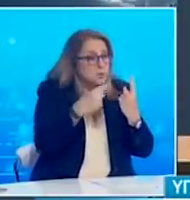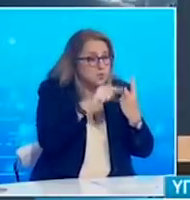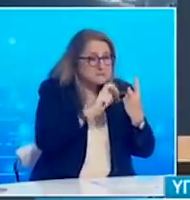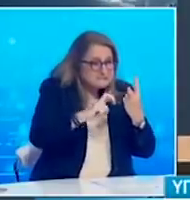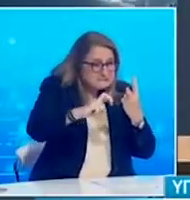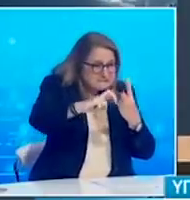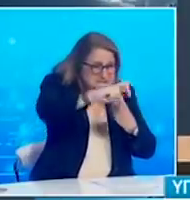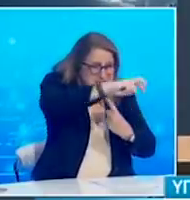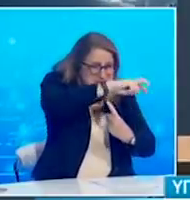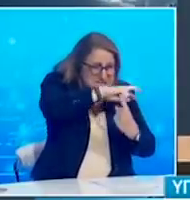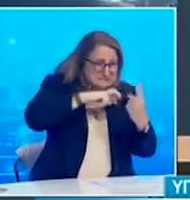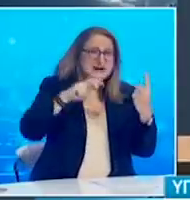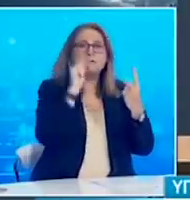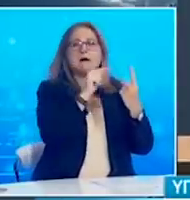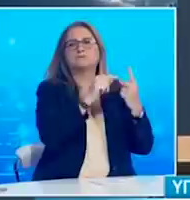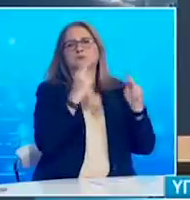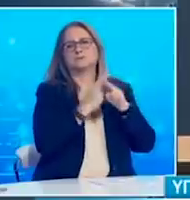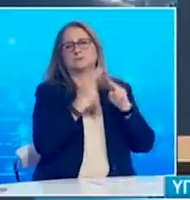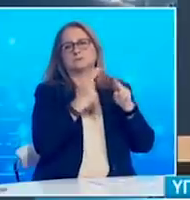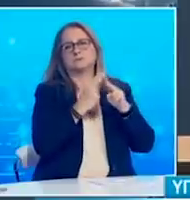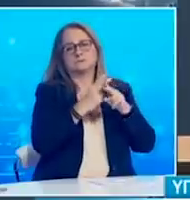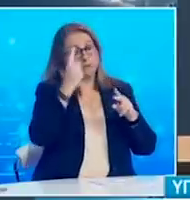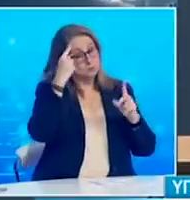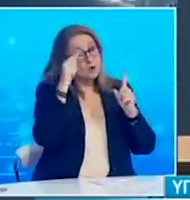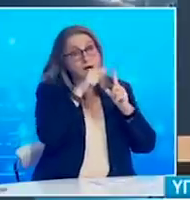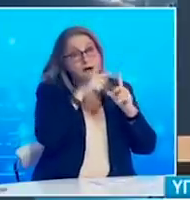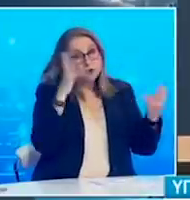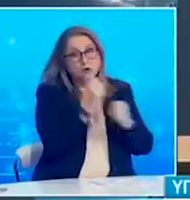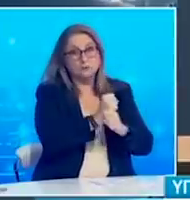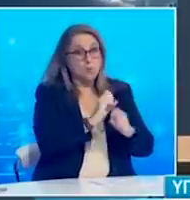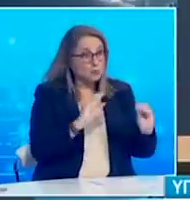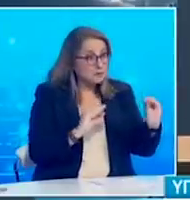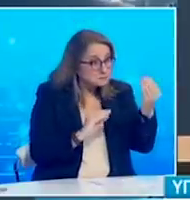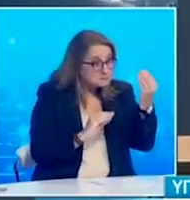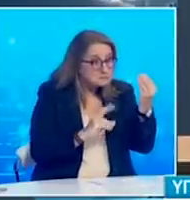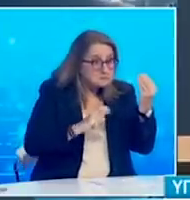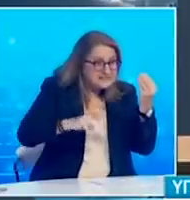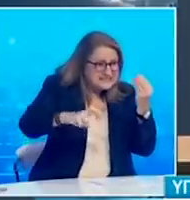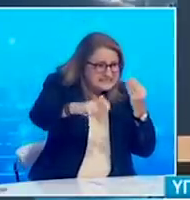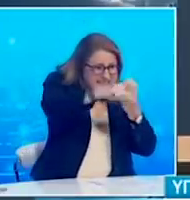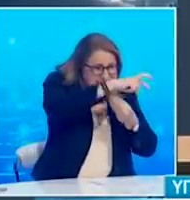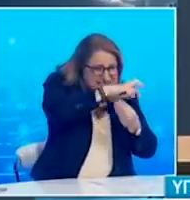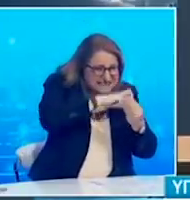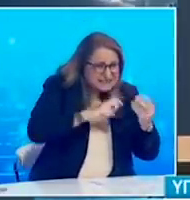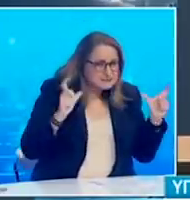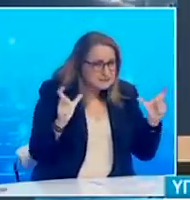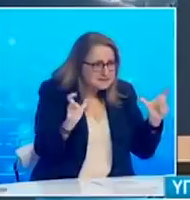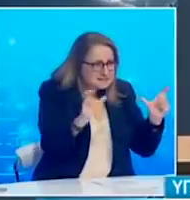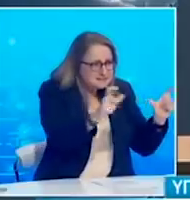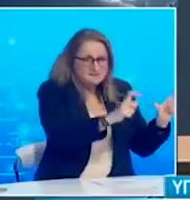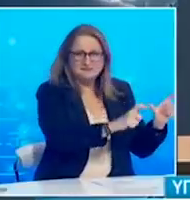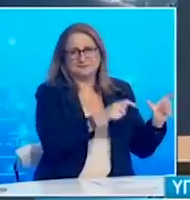οποιαδήποτε περιοχή. Και αυτό είναι νομίζω που έχει κάνει τη διαφορά, είναι αυτό που καταδεικνύεται και αναδεικνύεται ακόμα και από τις